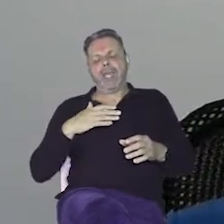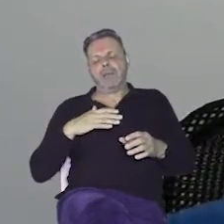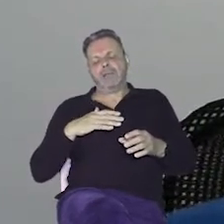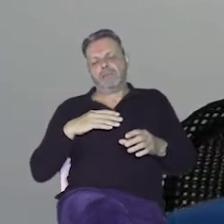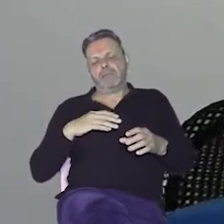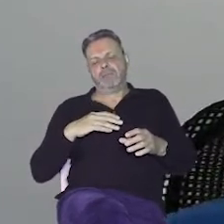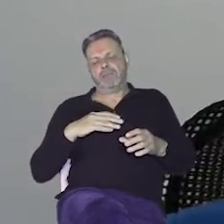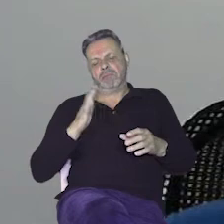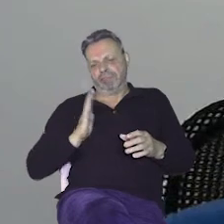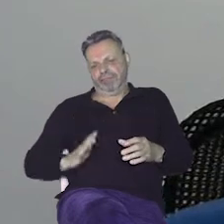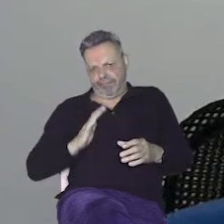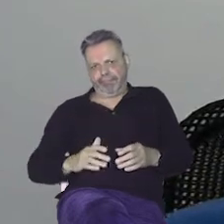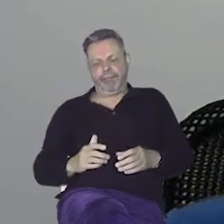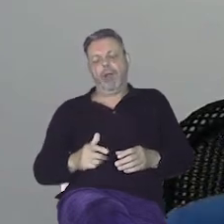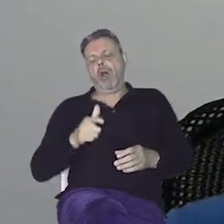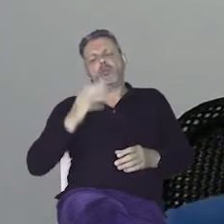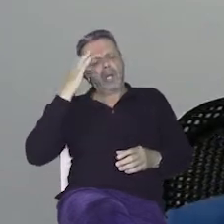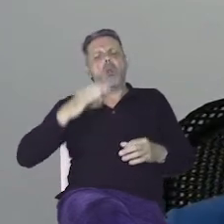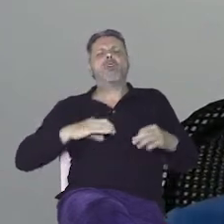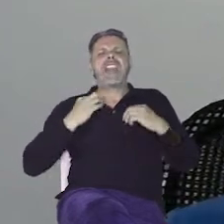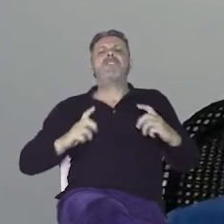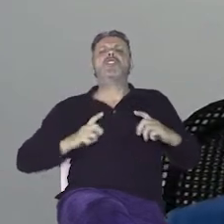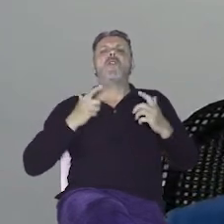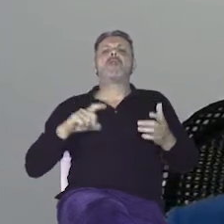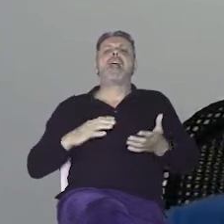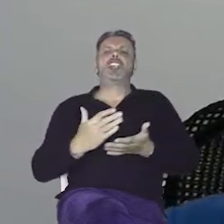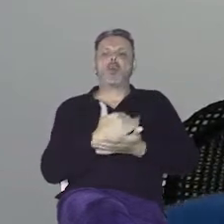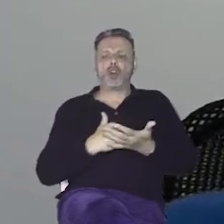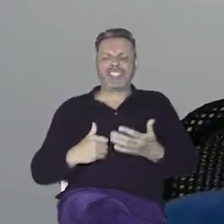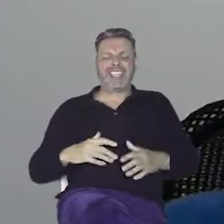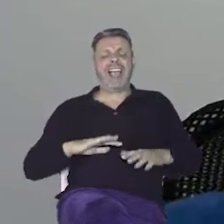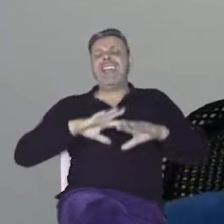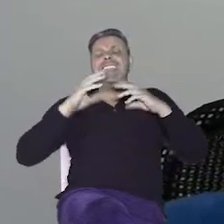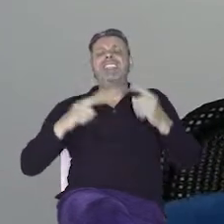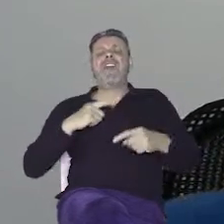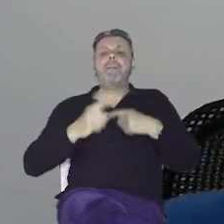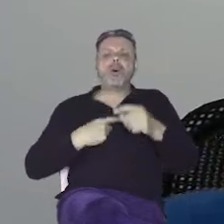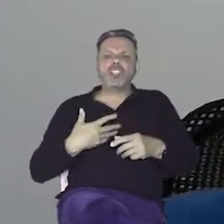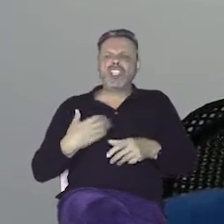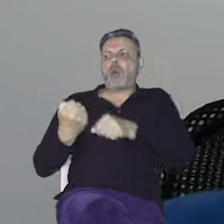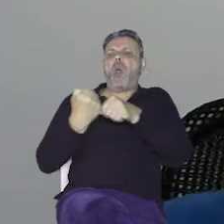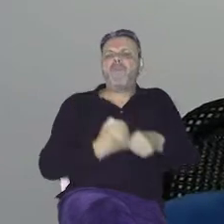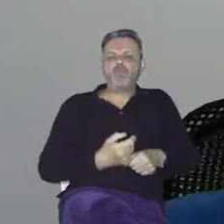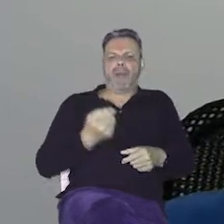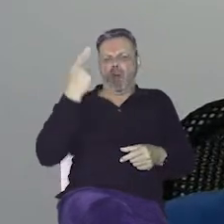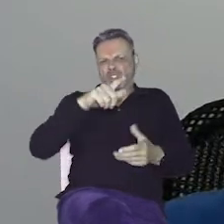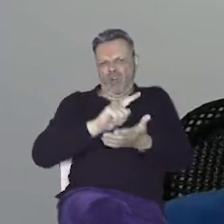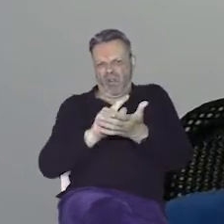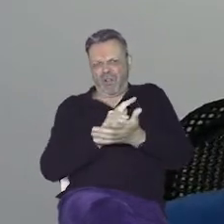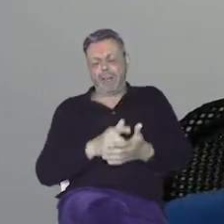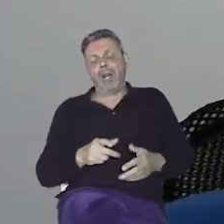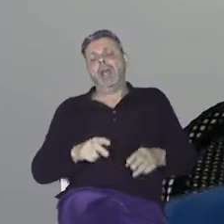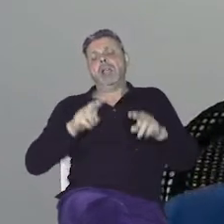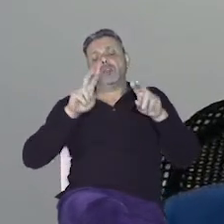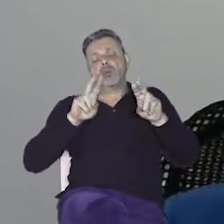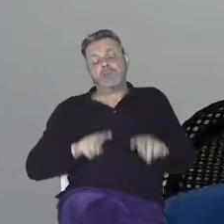i životu naših korisnika. Sve te posljedice koje vučemo od tog perioda zapravo su na